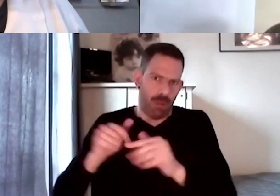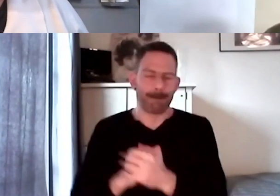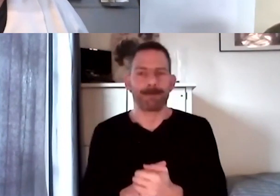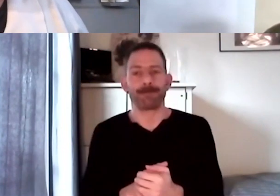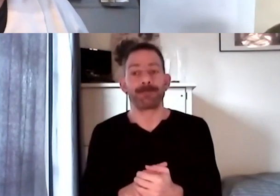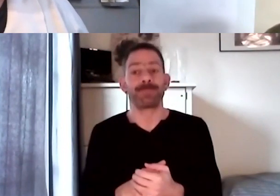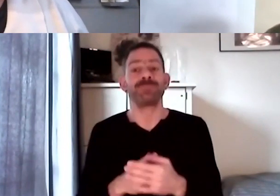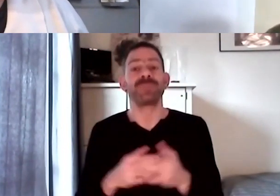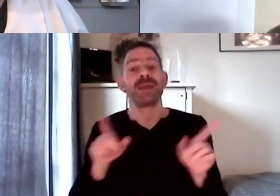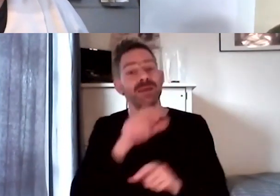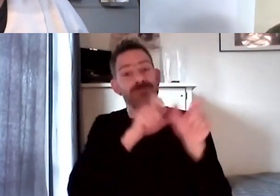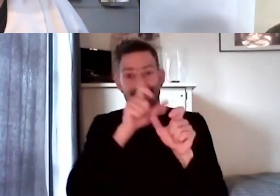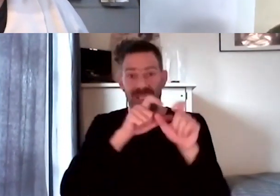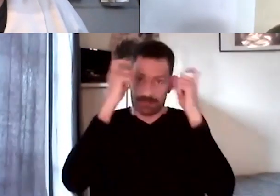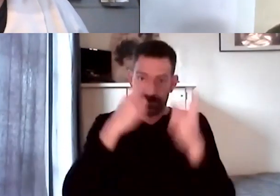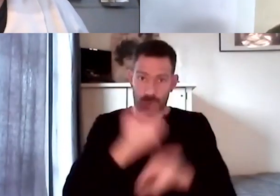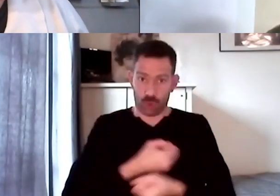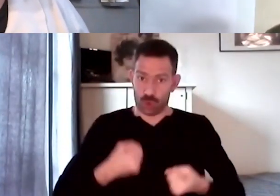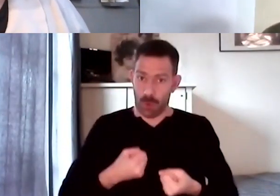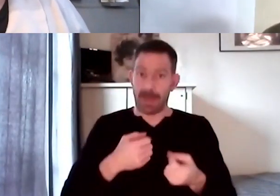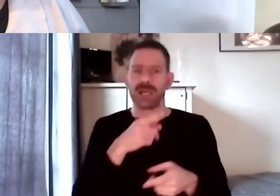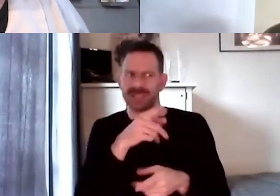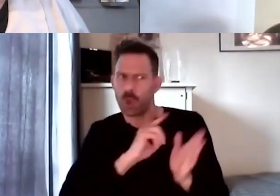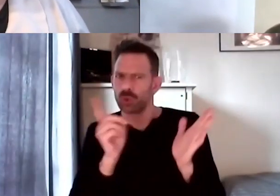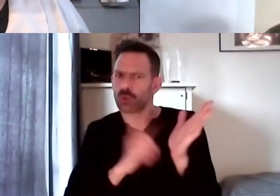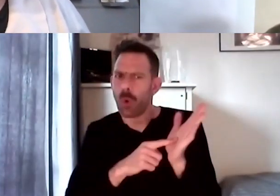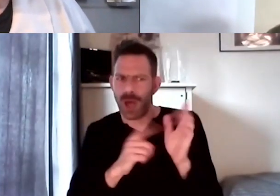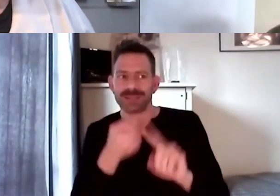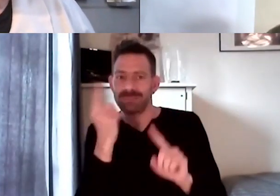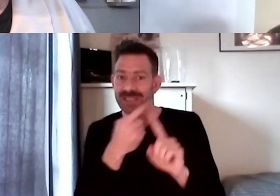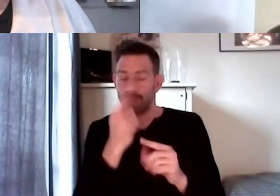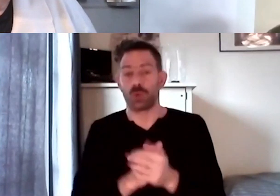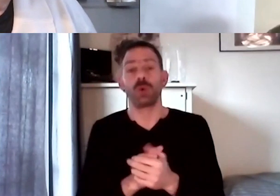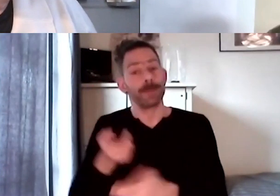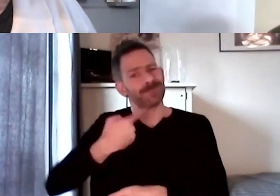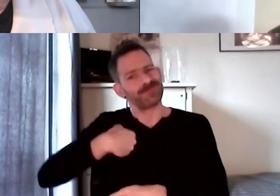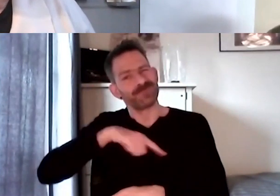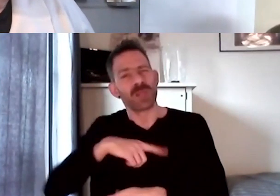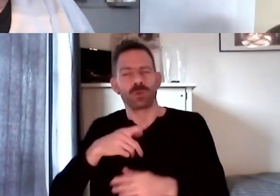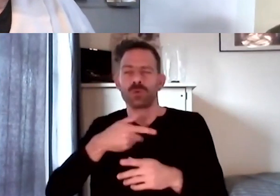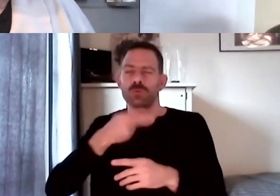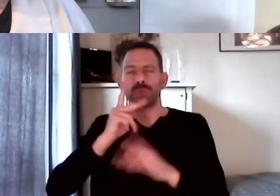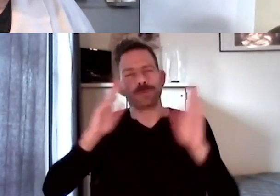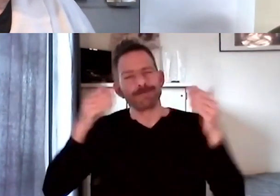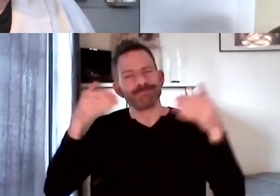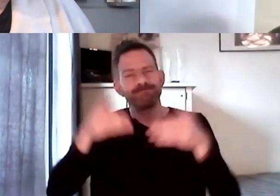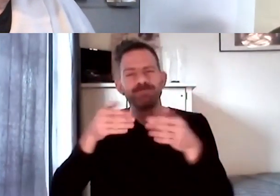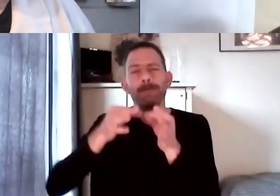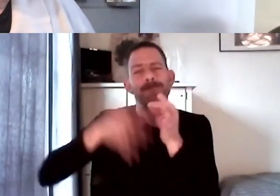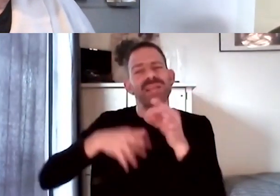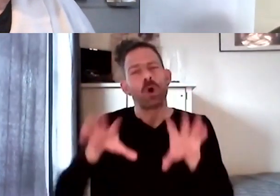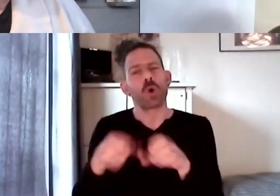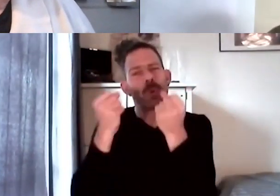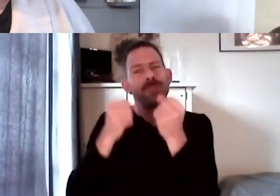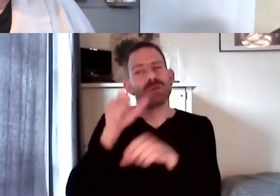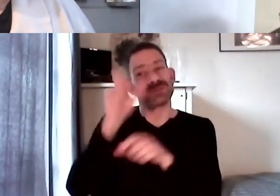pour les demandeurs d'emploi, vous avez des choses particulières. Nous sommes vraiment sur le bilan de compétences des personnes plutôt en